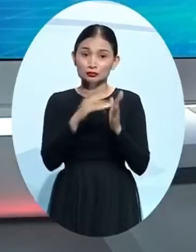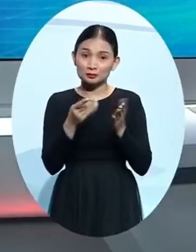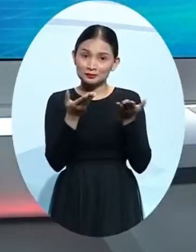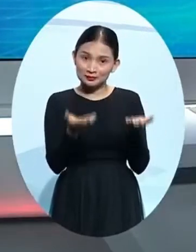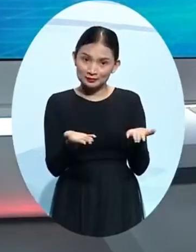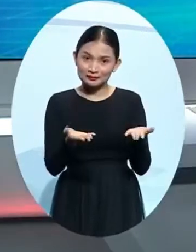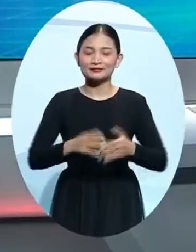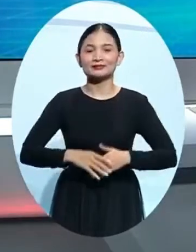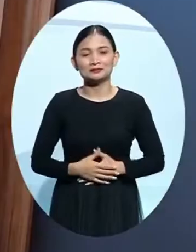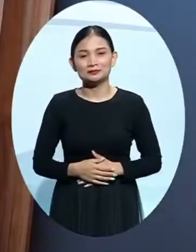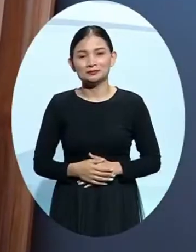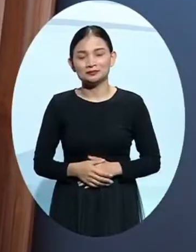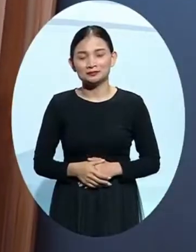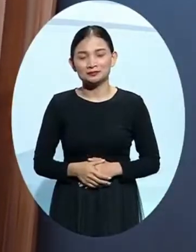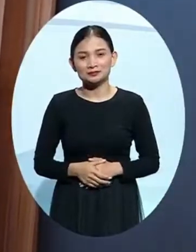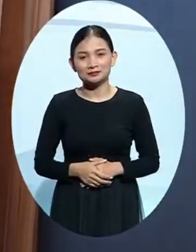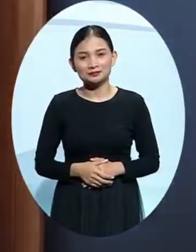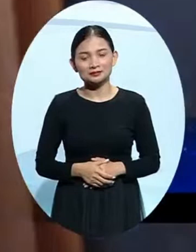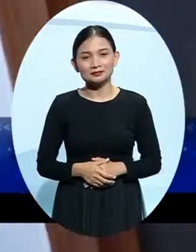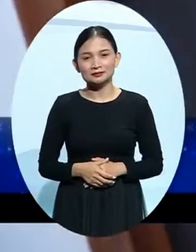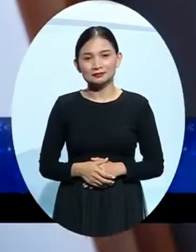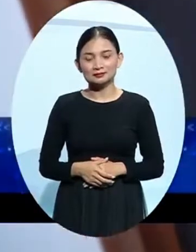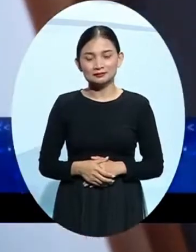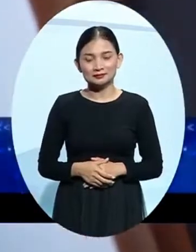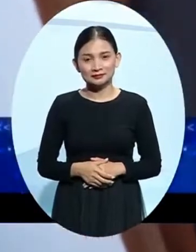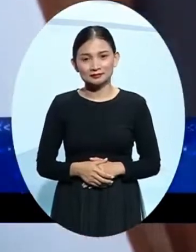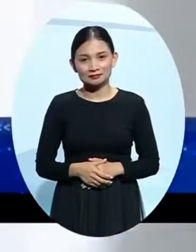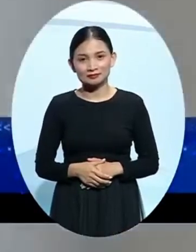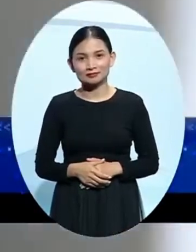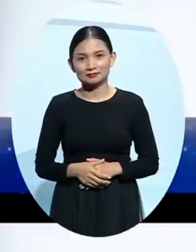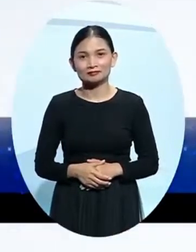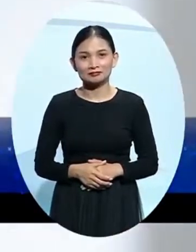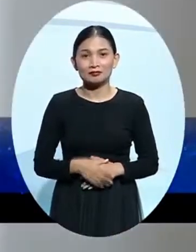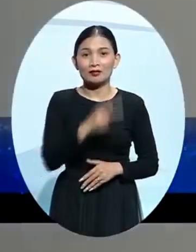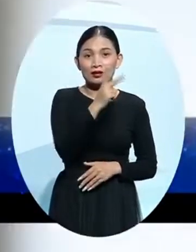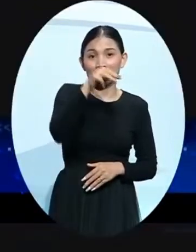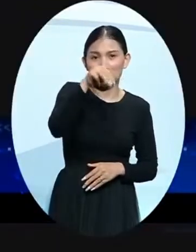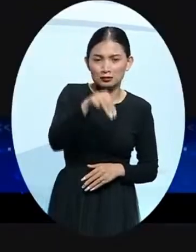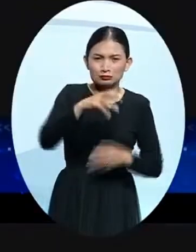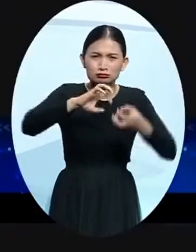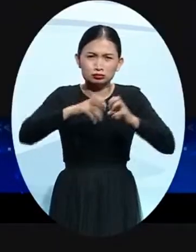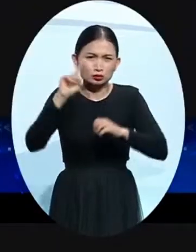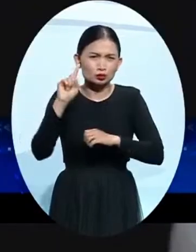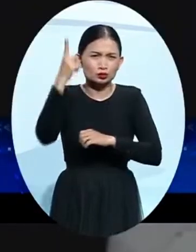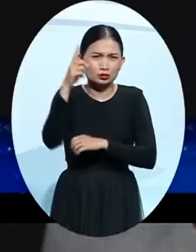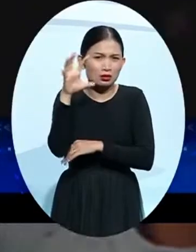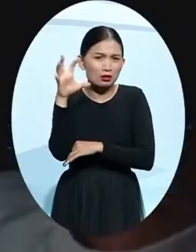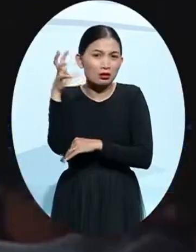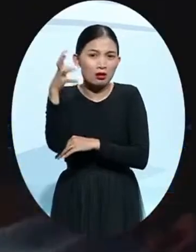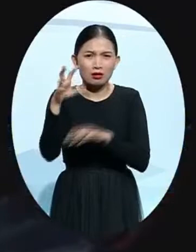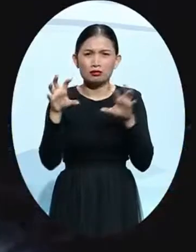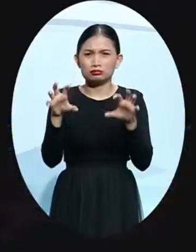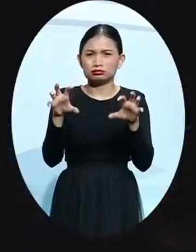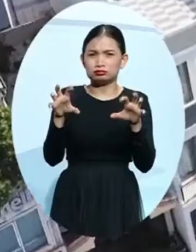sẽ có những nội dung sau a permanent một trong những công ty hàng đầu thế giới về loa công nghệ và dẫn đầu toàn